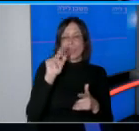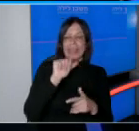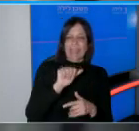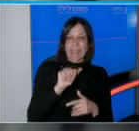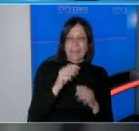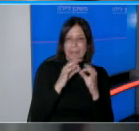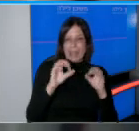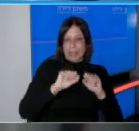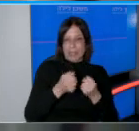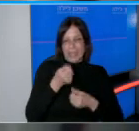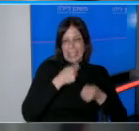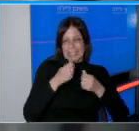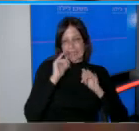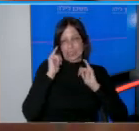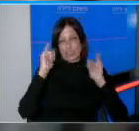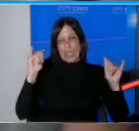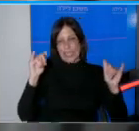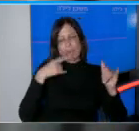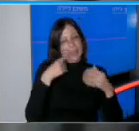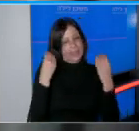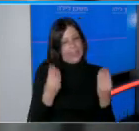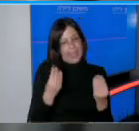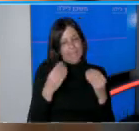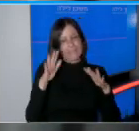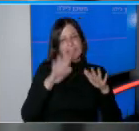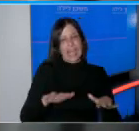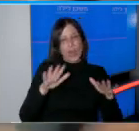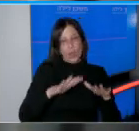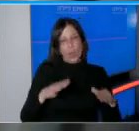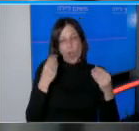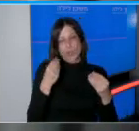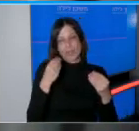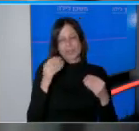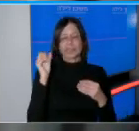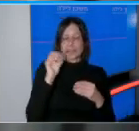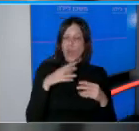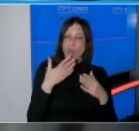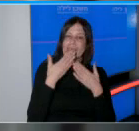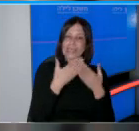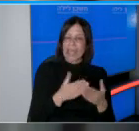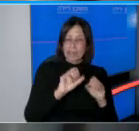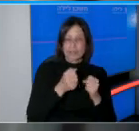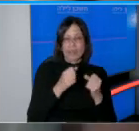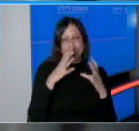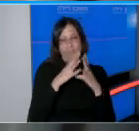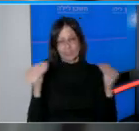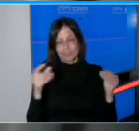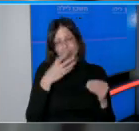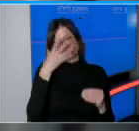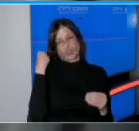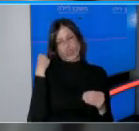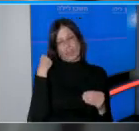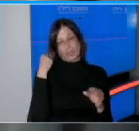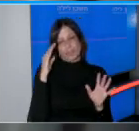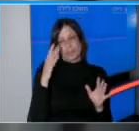משבר, העסקים צועקים, ואומר, תכף, תירגעו, הנה, הנה, כבר מגיעה עזרה, המשבר עובר, ואז כולם שוכחים